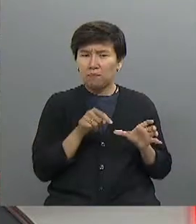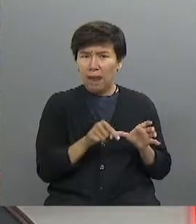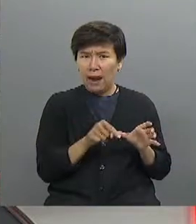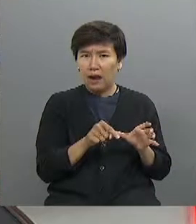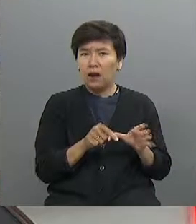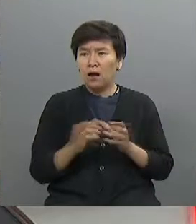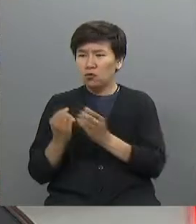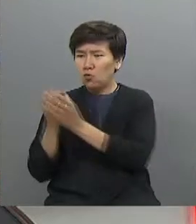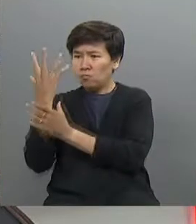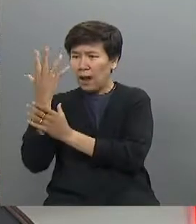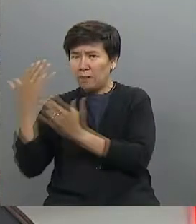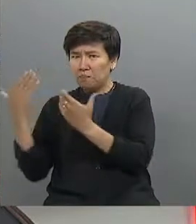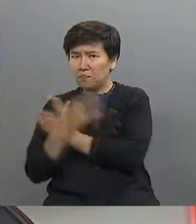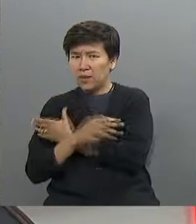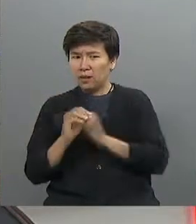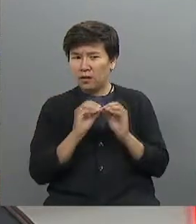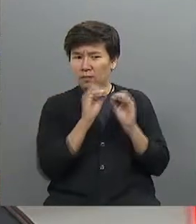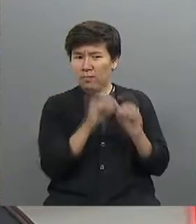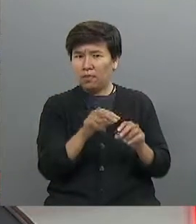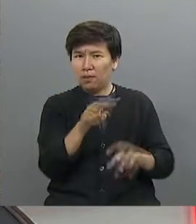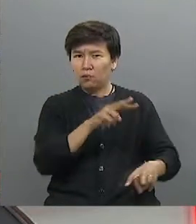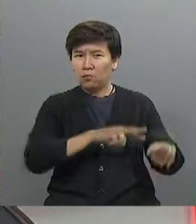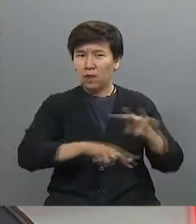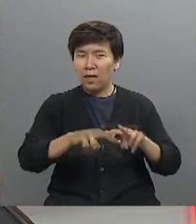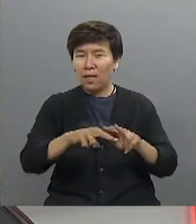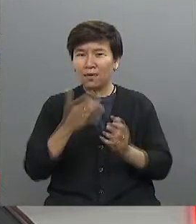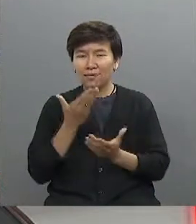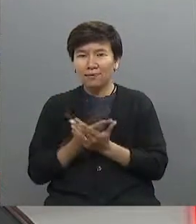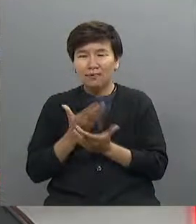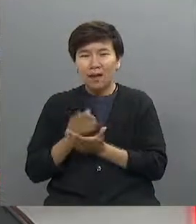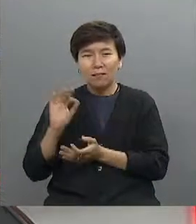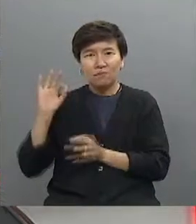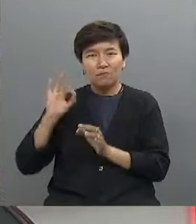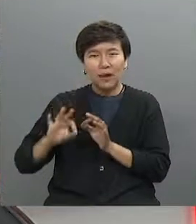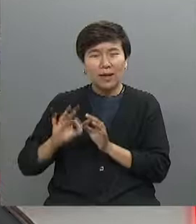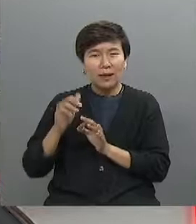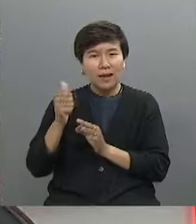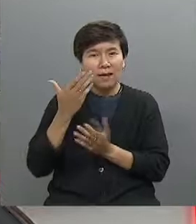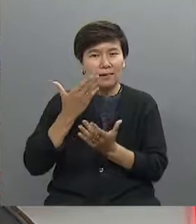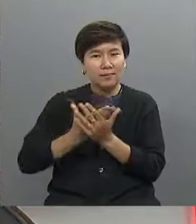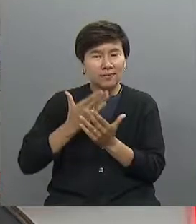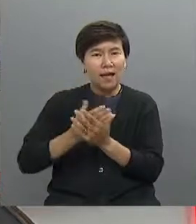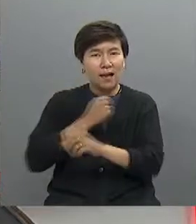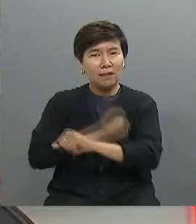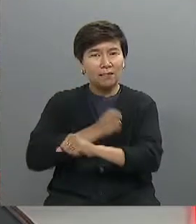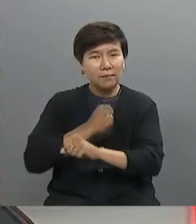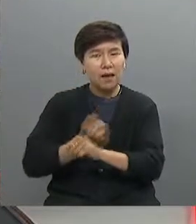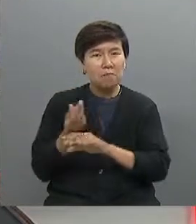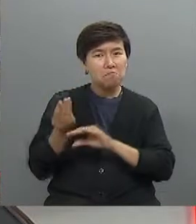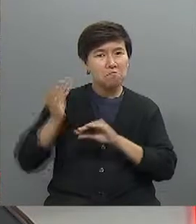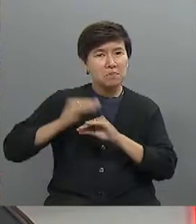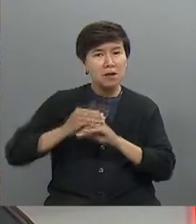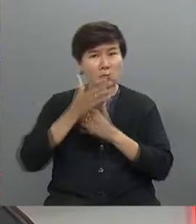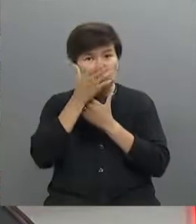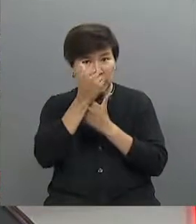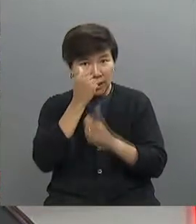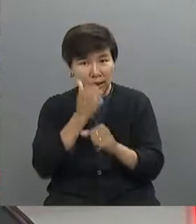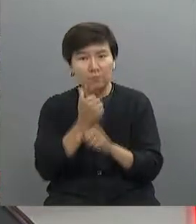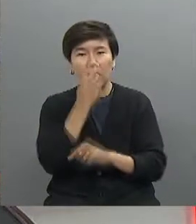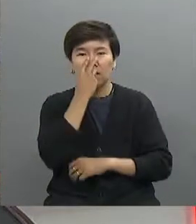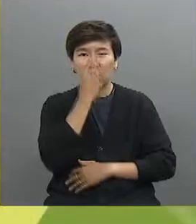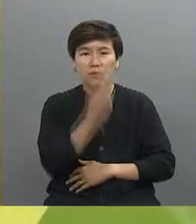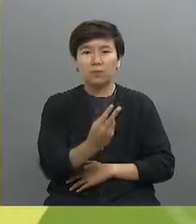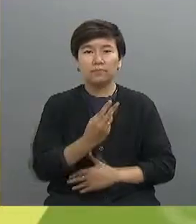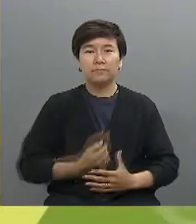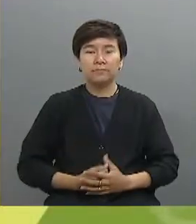สามารถประหยัดต้นทุนด้านวัตถุดิบและยังเป็นแนวทางเสริมรายได้ให้กับเกษตรกรในพื้นที่ที่สนใจติดตามเรื่องนี้จากรายงานค่ะ